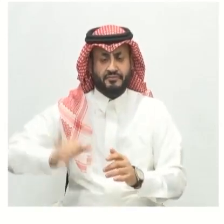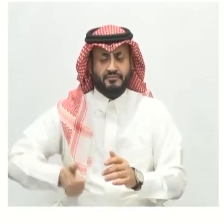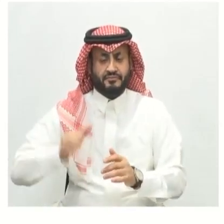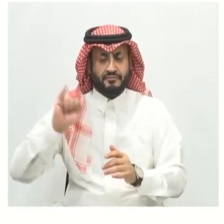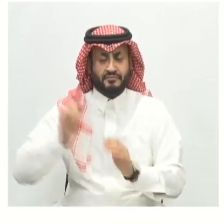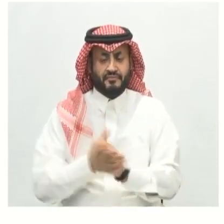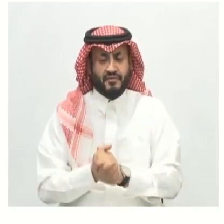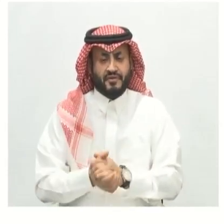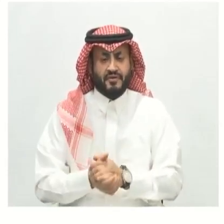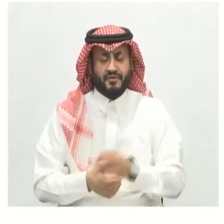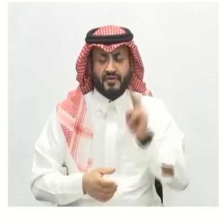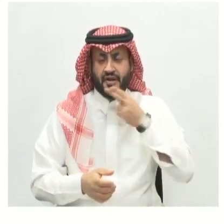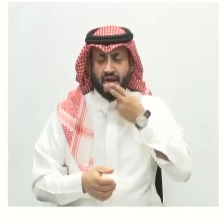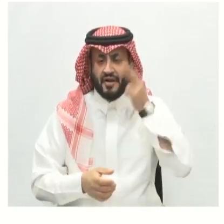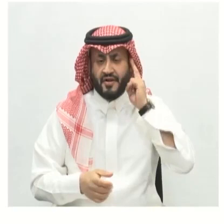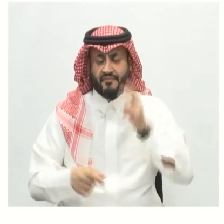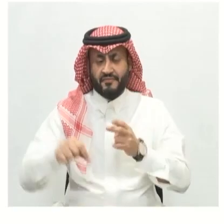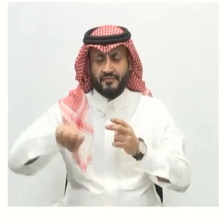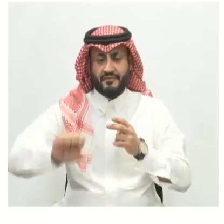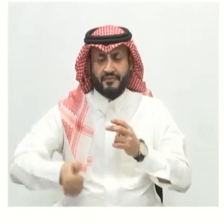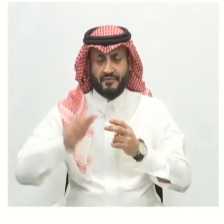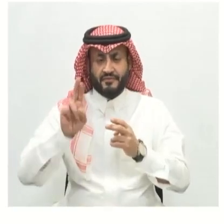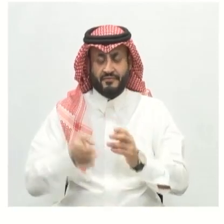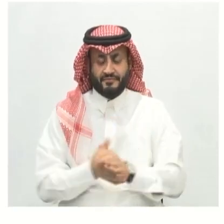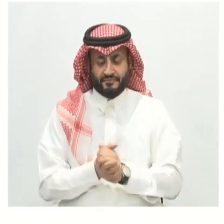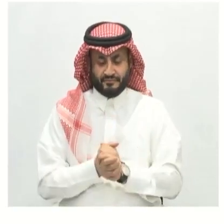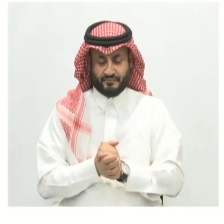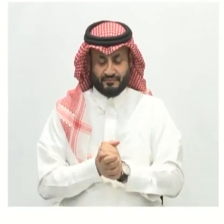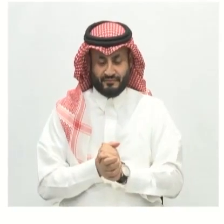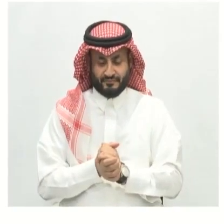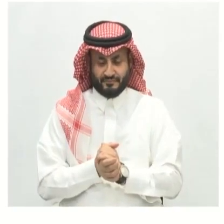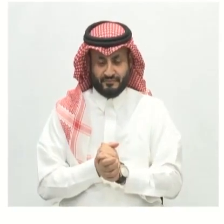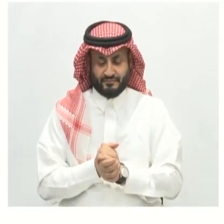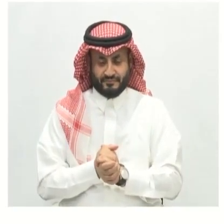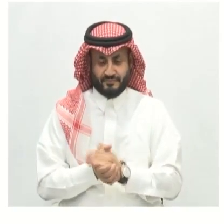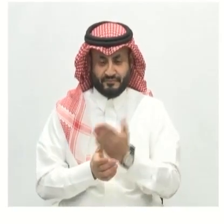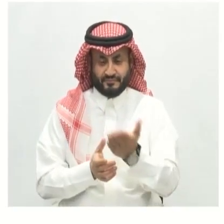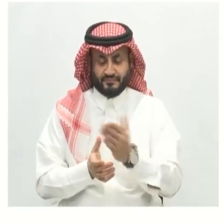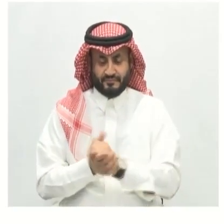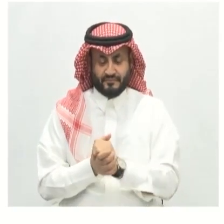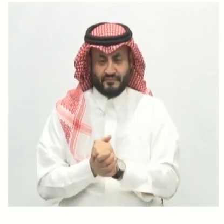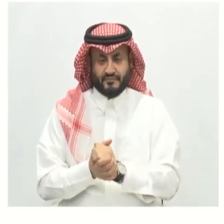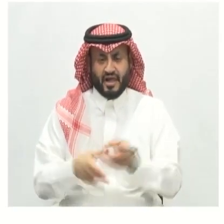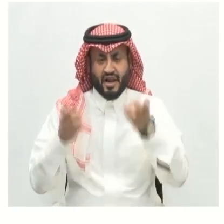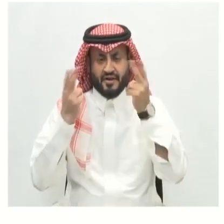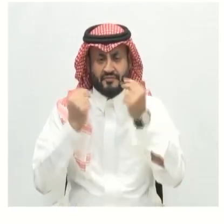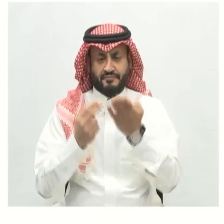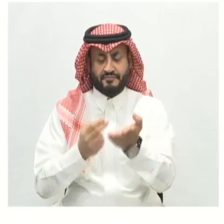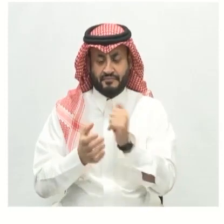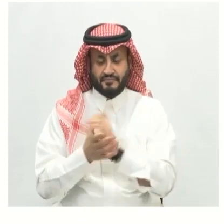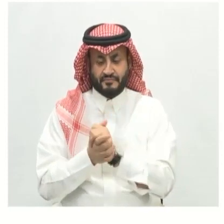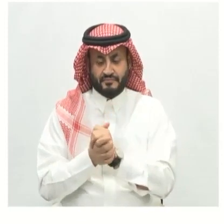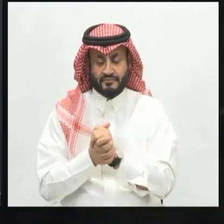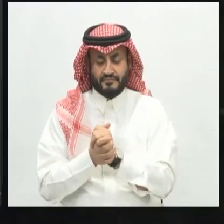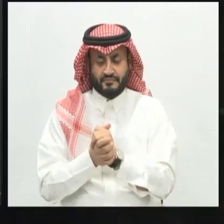ومعلم لغه الاشاره الاستاذ فواز العجيل نبدا اهداف درسنا لهذا اليوم